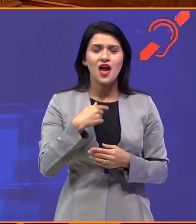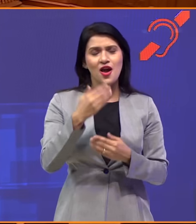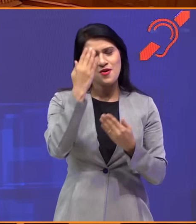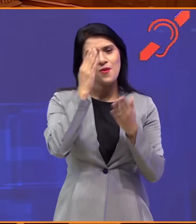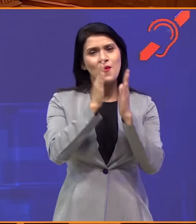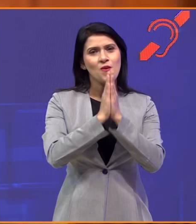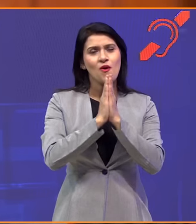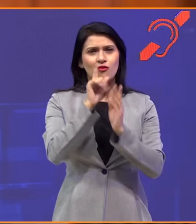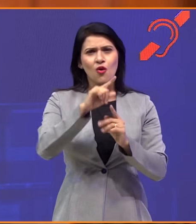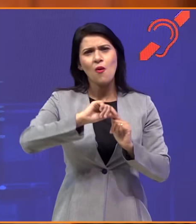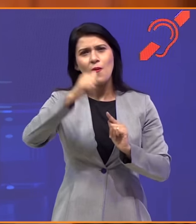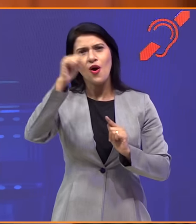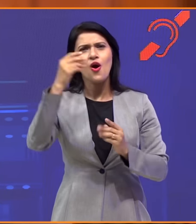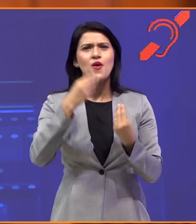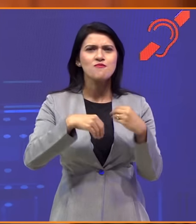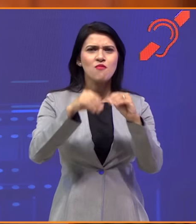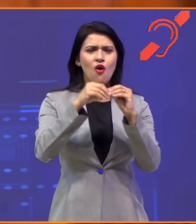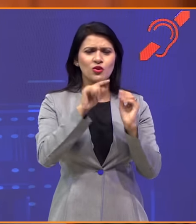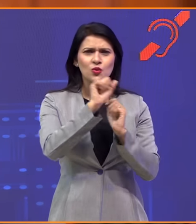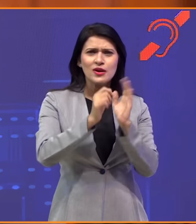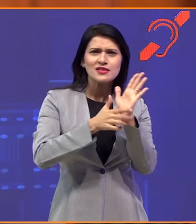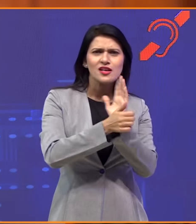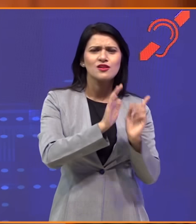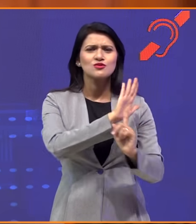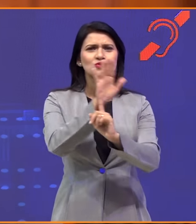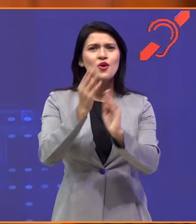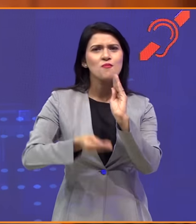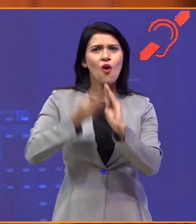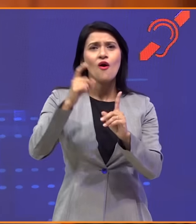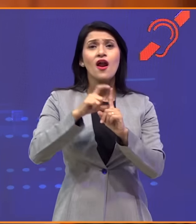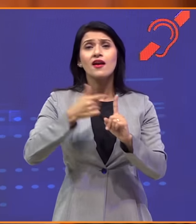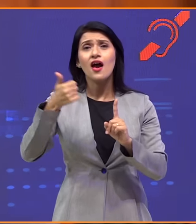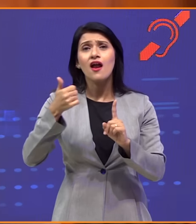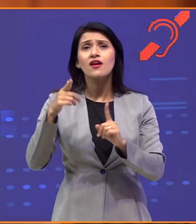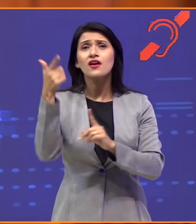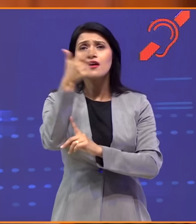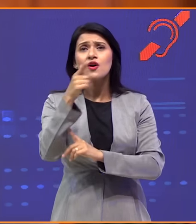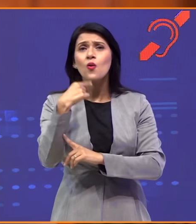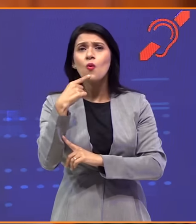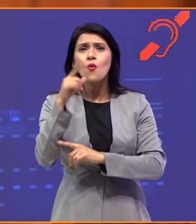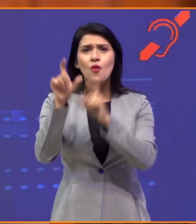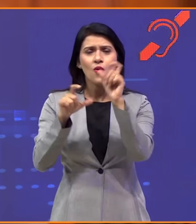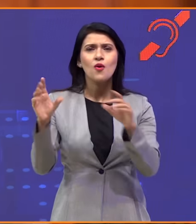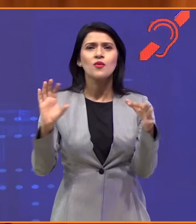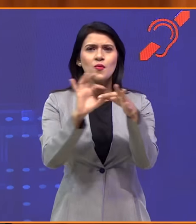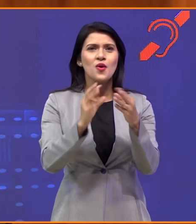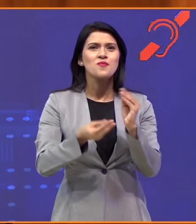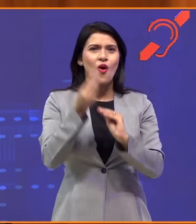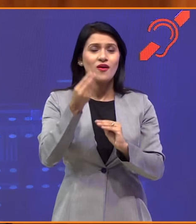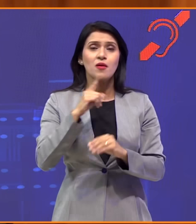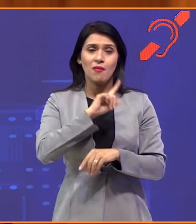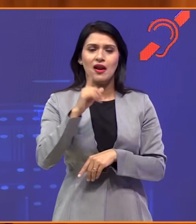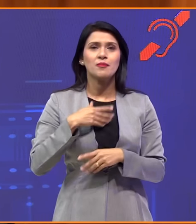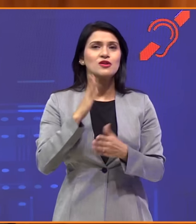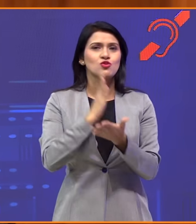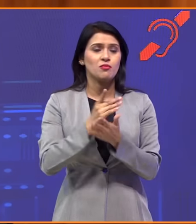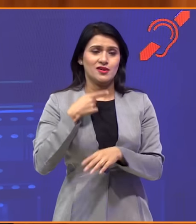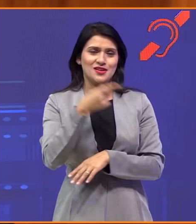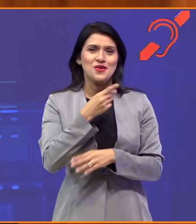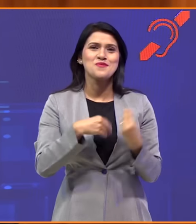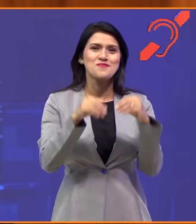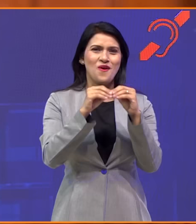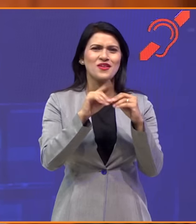ऊंचाइयां कायम करें और आपका हुनर निखर के आए और अच्छे डायरेक्टर सा आपके साथ काम करें लेकिन मेरे पास इल्जाम अभी बाकी है एक